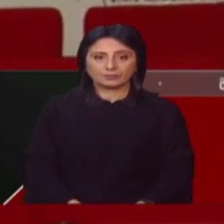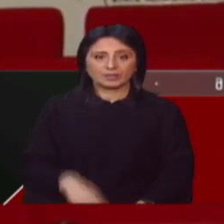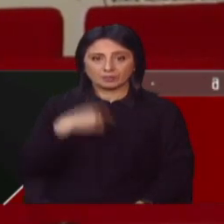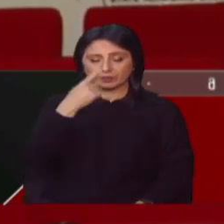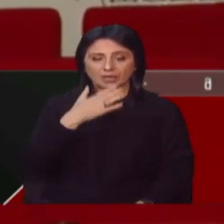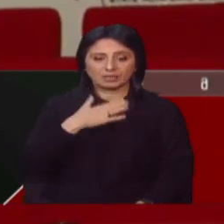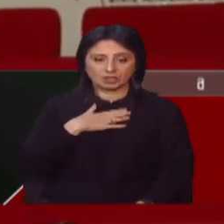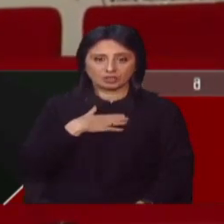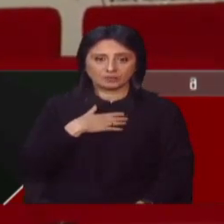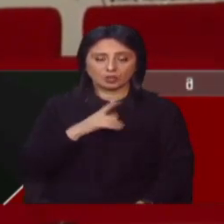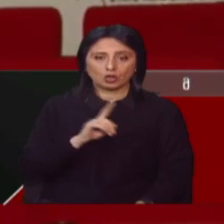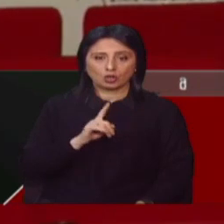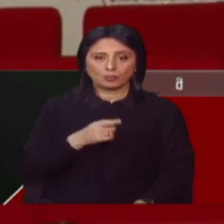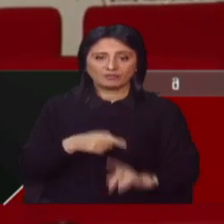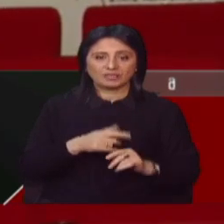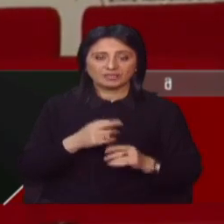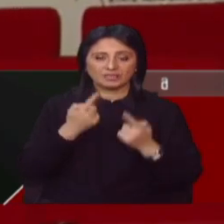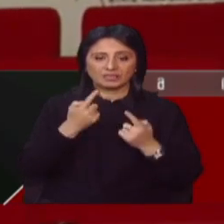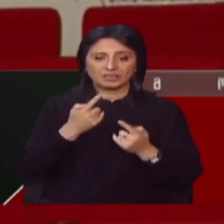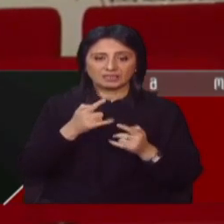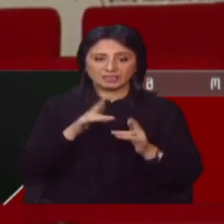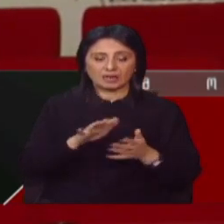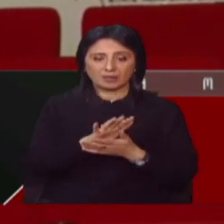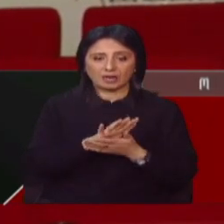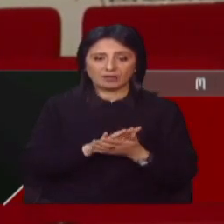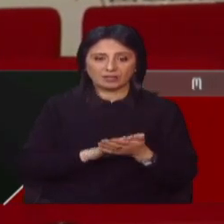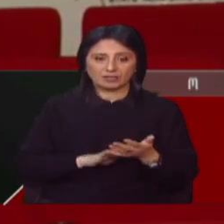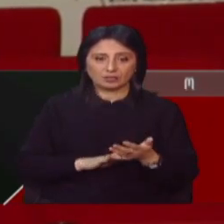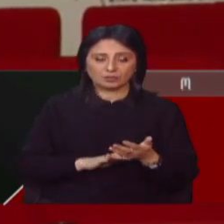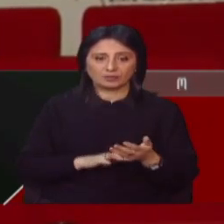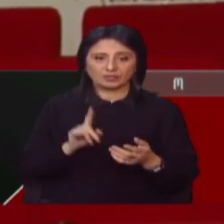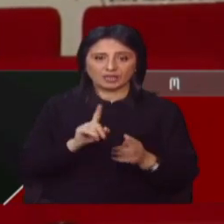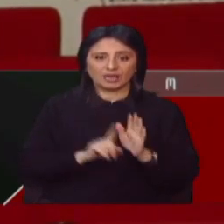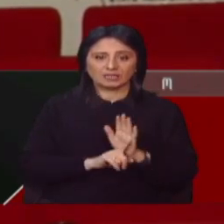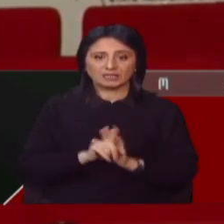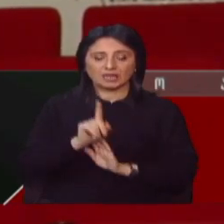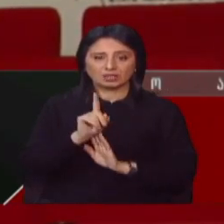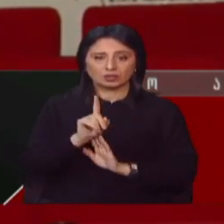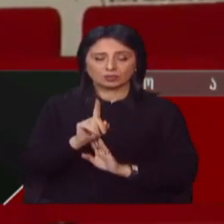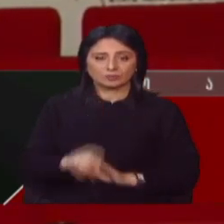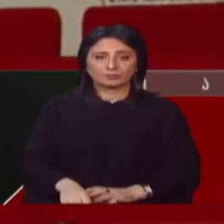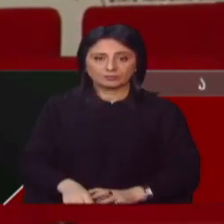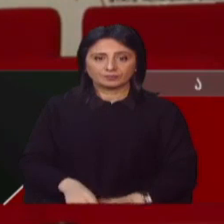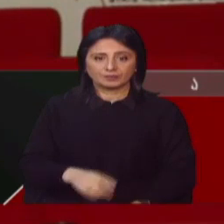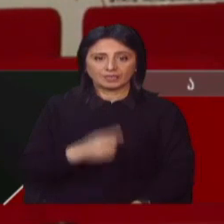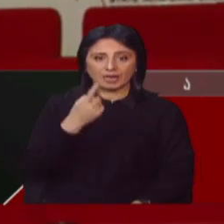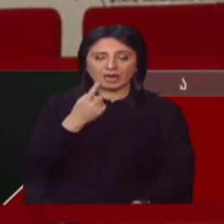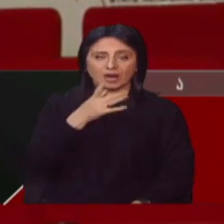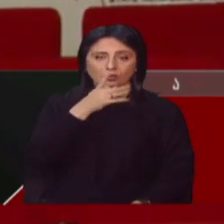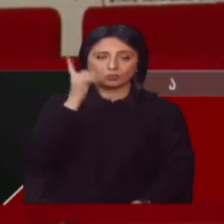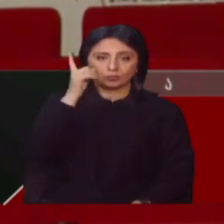პირადად ჩემთვის, რომ ის დიდი საქმე გავაგზავნოთ, რაც დაიწყო ერთ კარგ